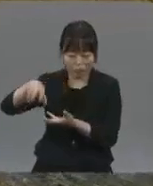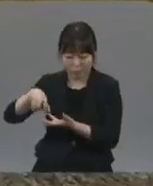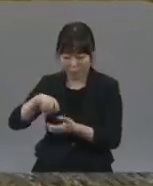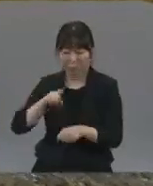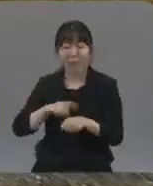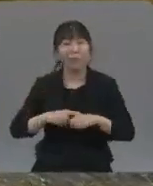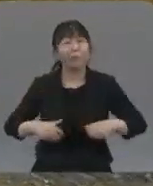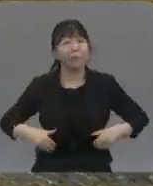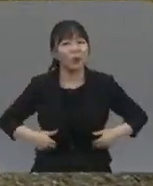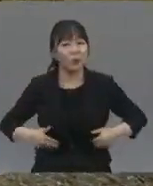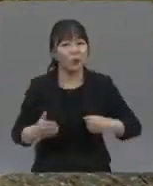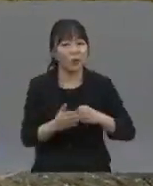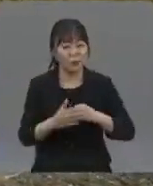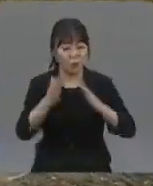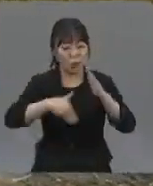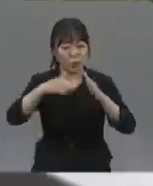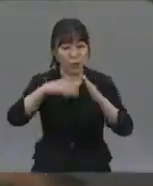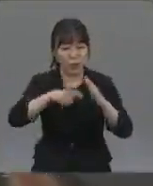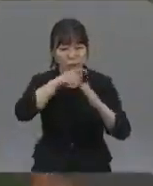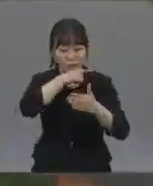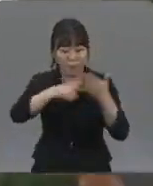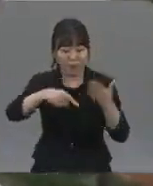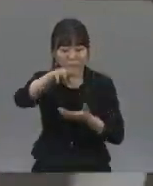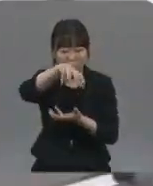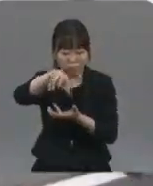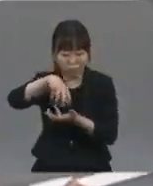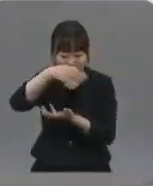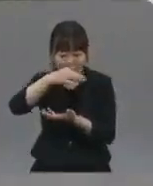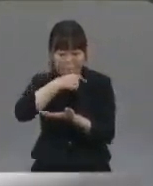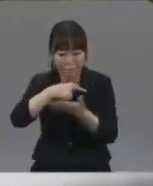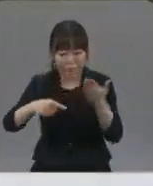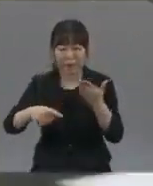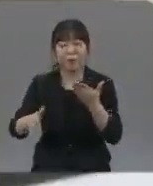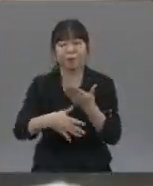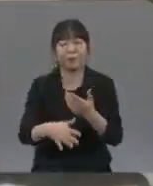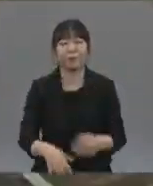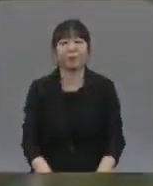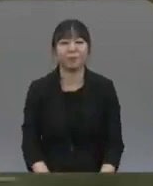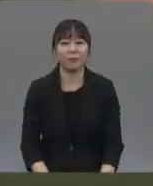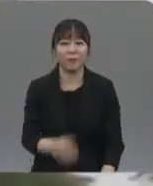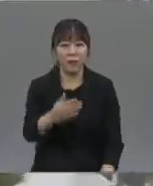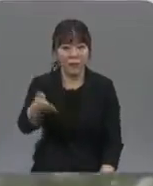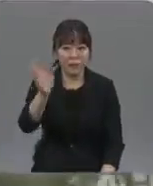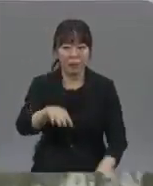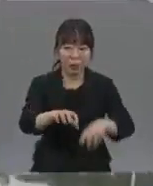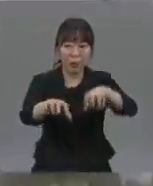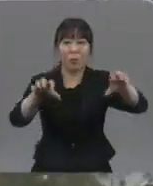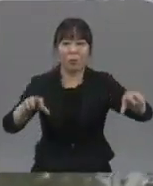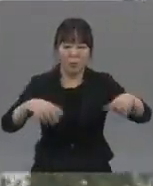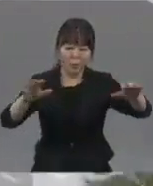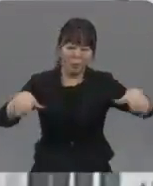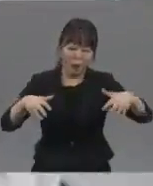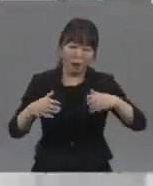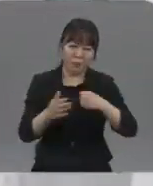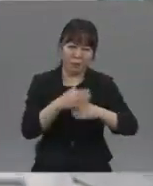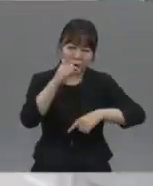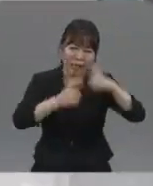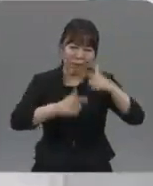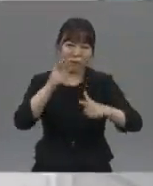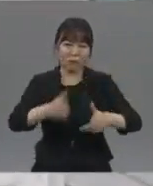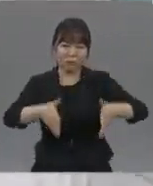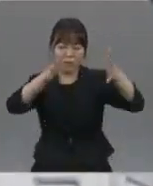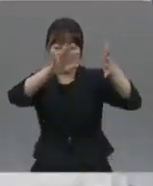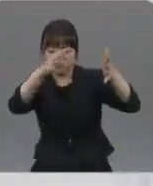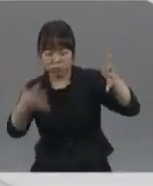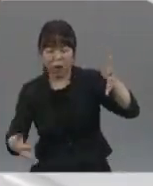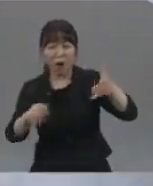为2600余人，全罗南道为940余人，釜山为330余人。目前尚未发生